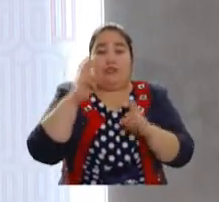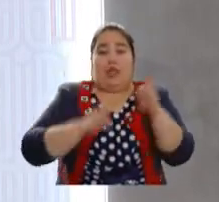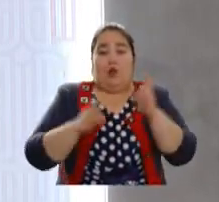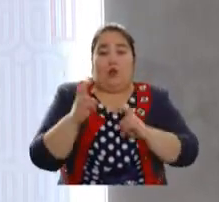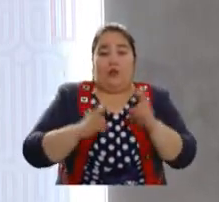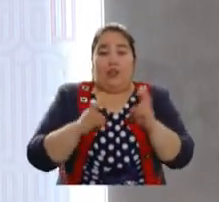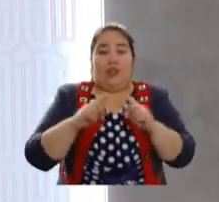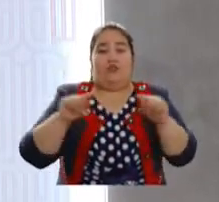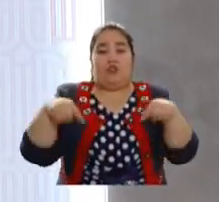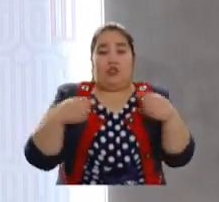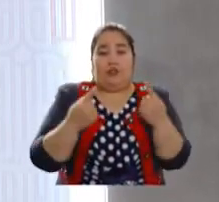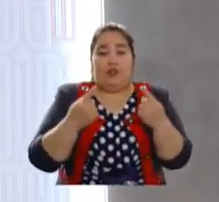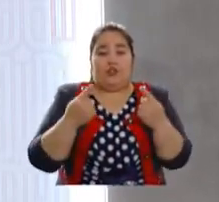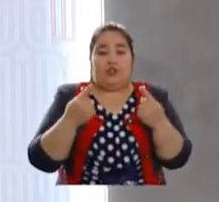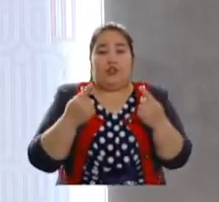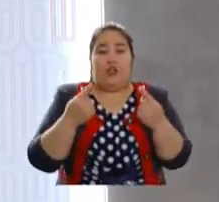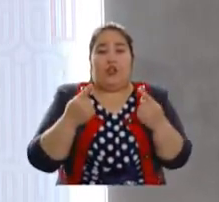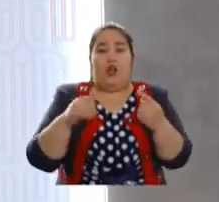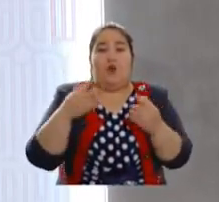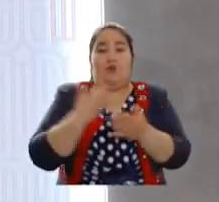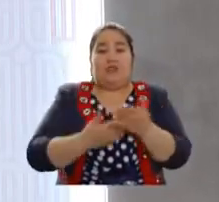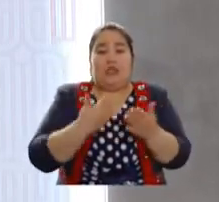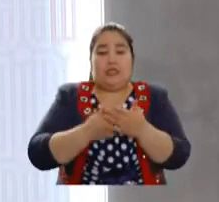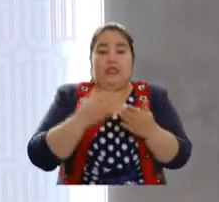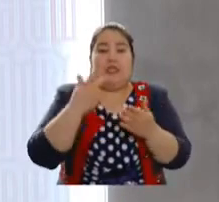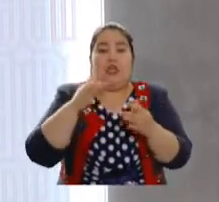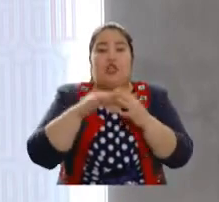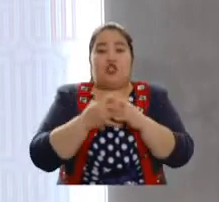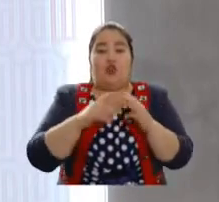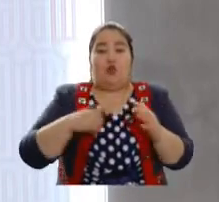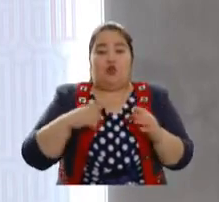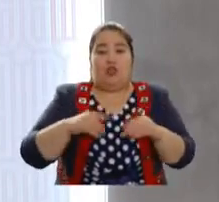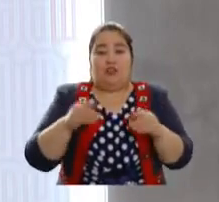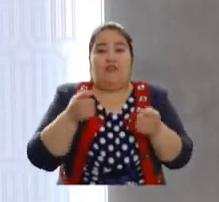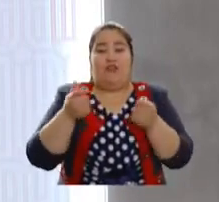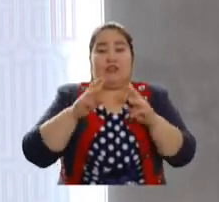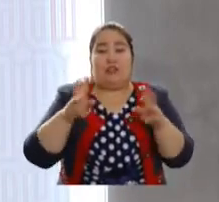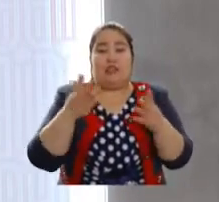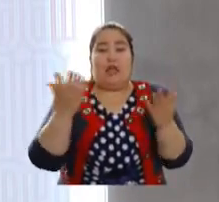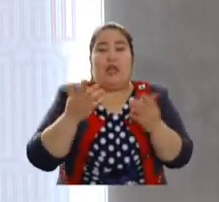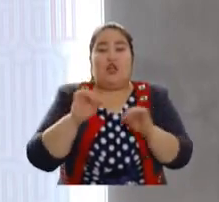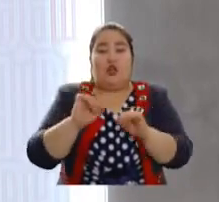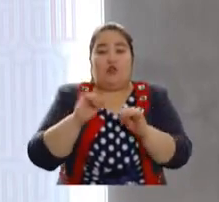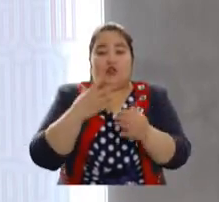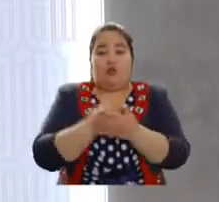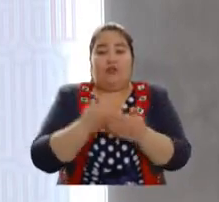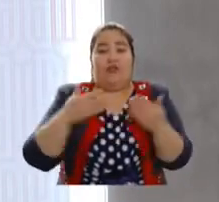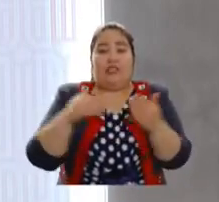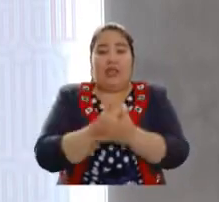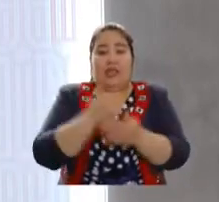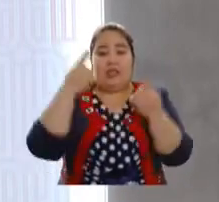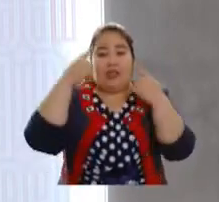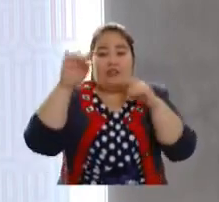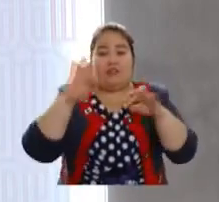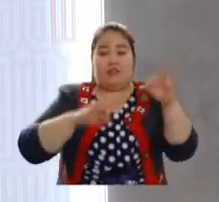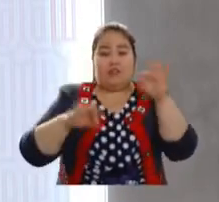sanoatini rivojlantirish masalasiga Qishloq xo'jaligi vazirligi qanday yondashmoqda va yangi